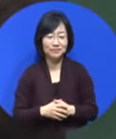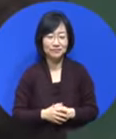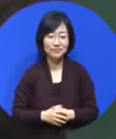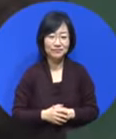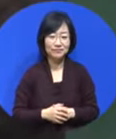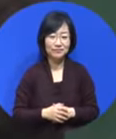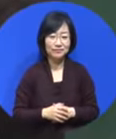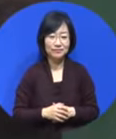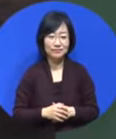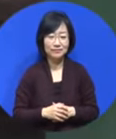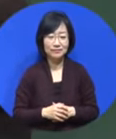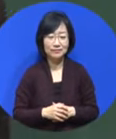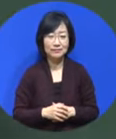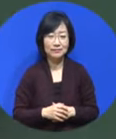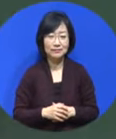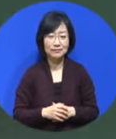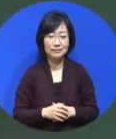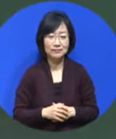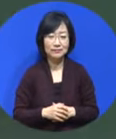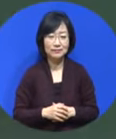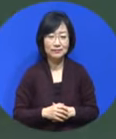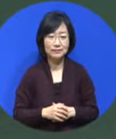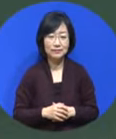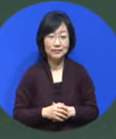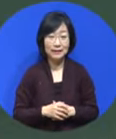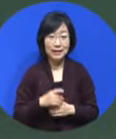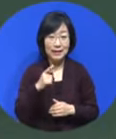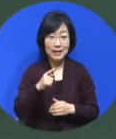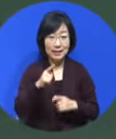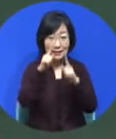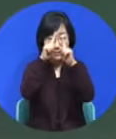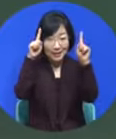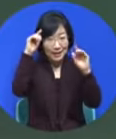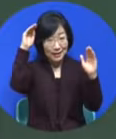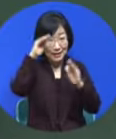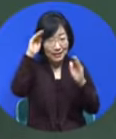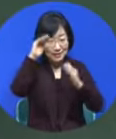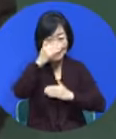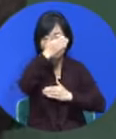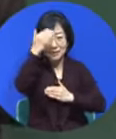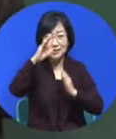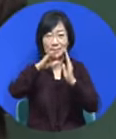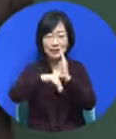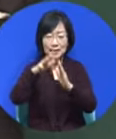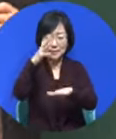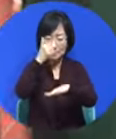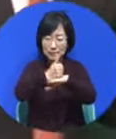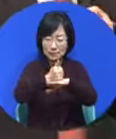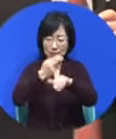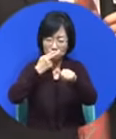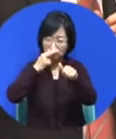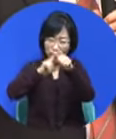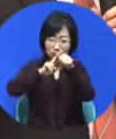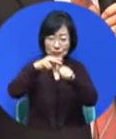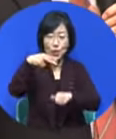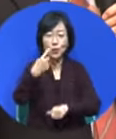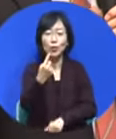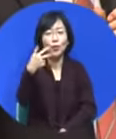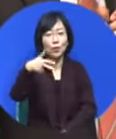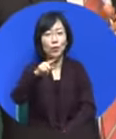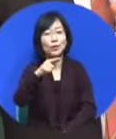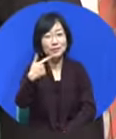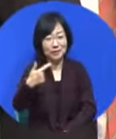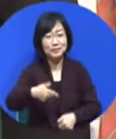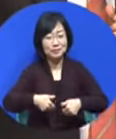되면 이때 여러분은 마지막 도전해야 돼요 이게 뭐 대학